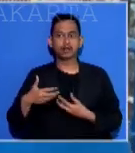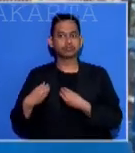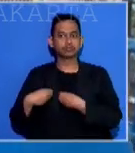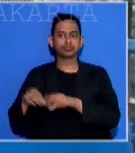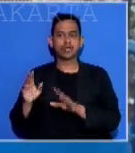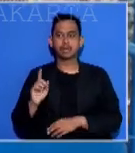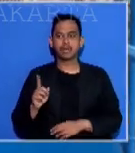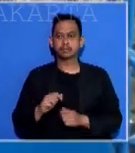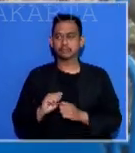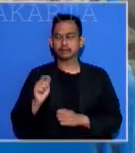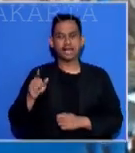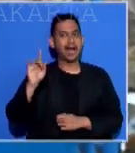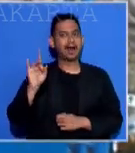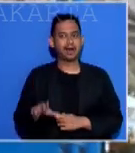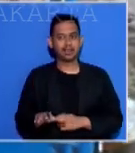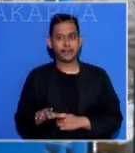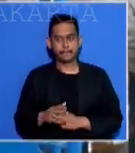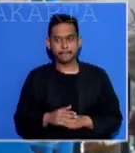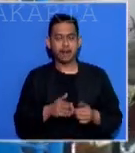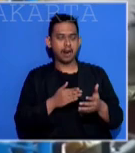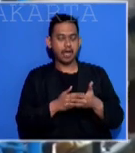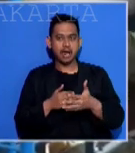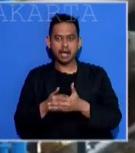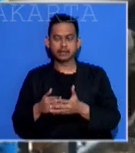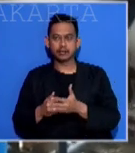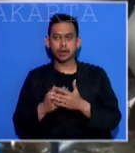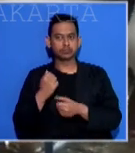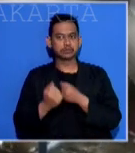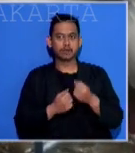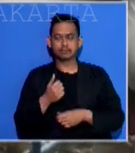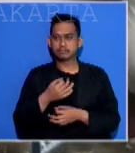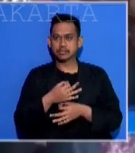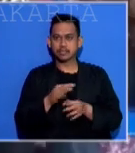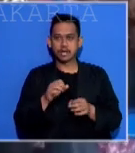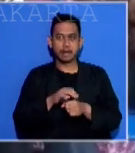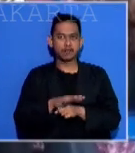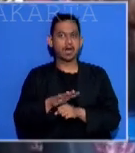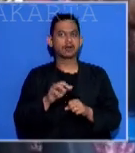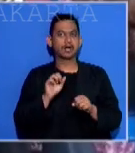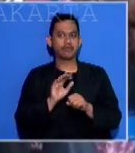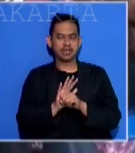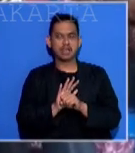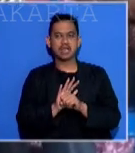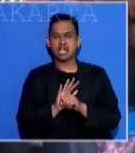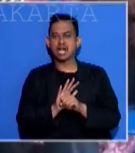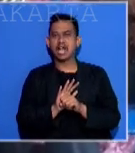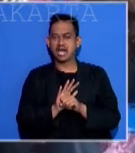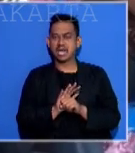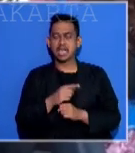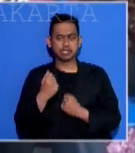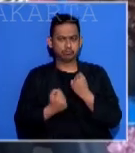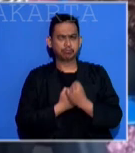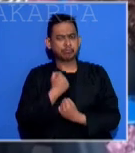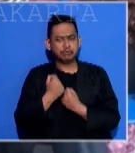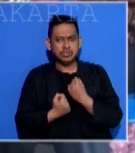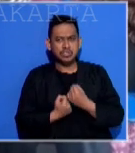terlambat membayar cicilan. Macetnya angsuran mereka disebabkan usaha yang sepi akibat pandemi COVID-19. Terlebih, para pelaku UMKM ini berpedoman pada